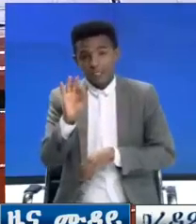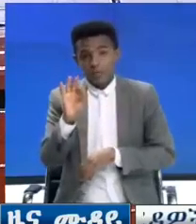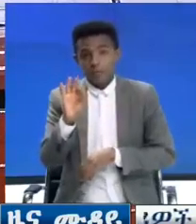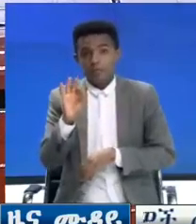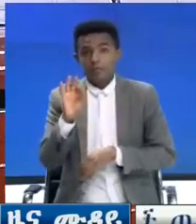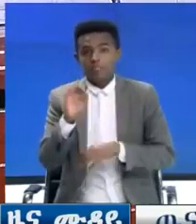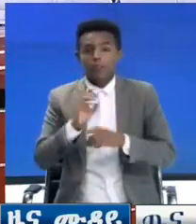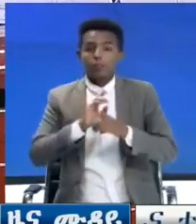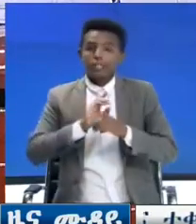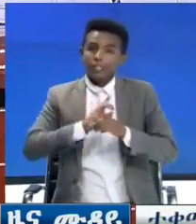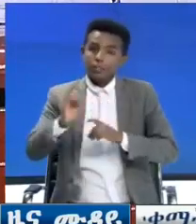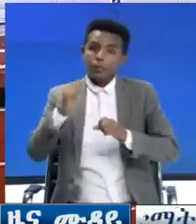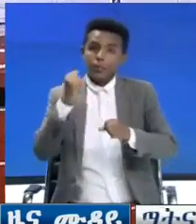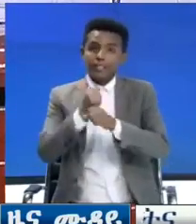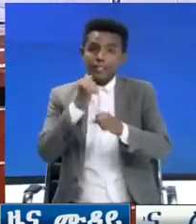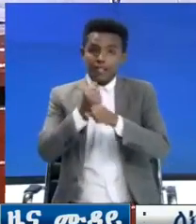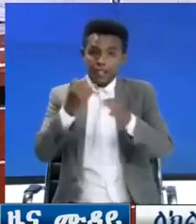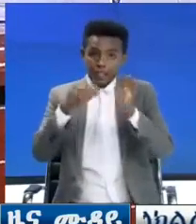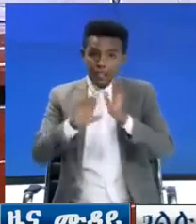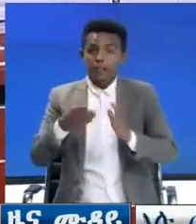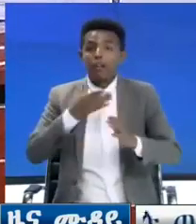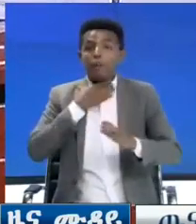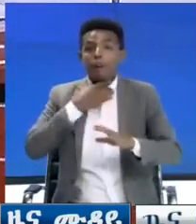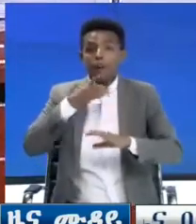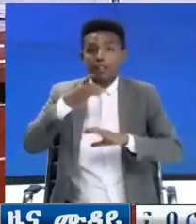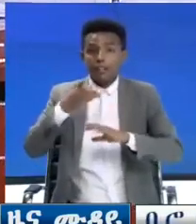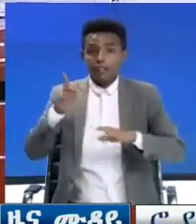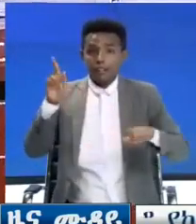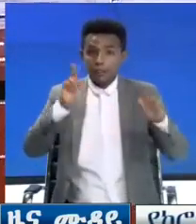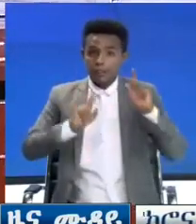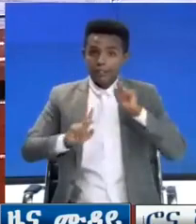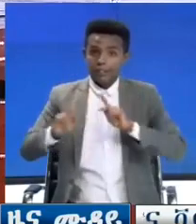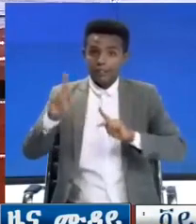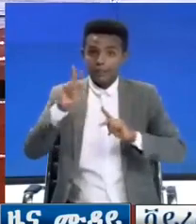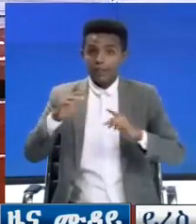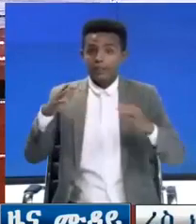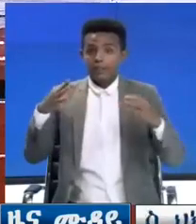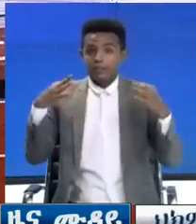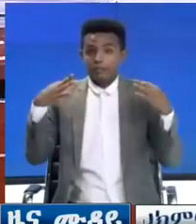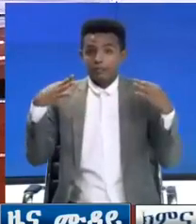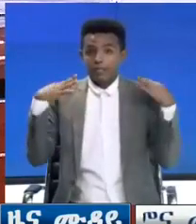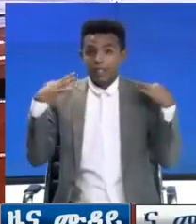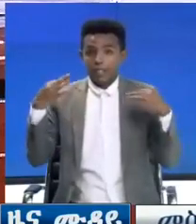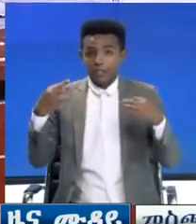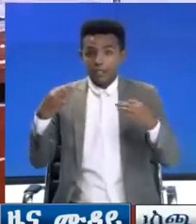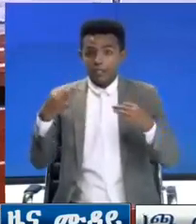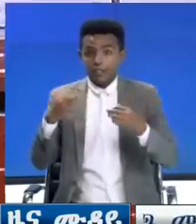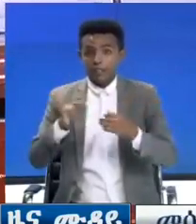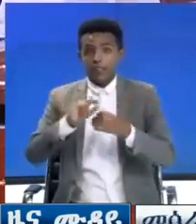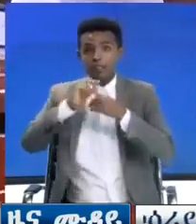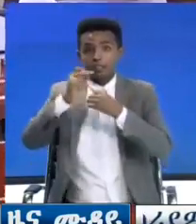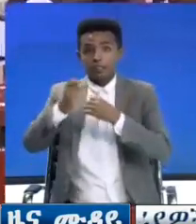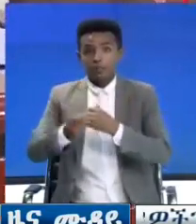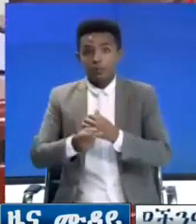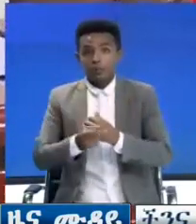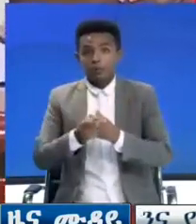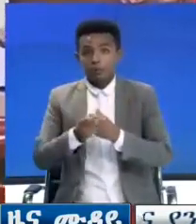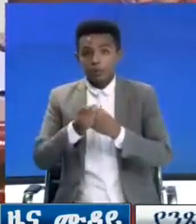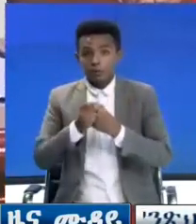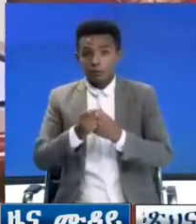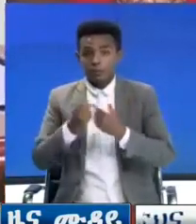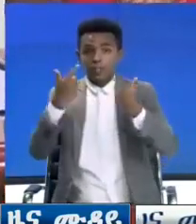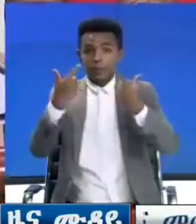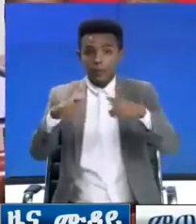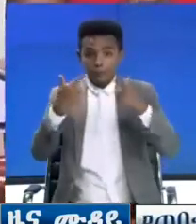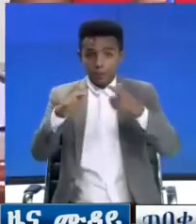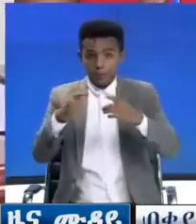ቀጥታ ይገባው የአማራ ህብረተሰብ ጤና ኢንስቲትዩት የዋናው ላቦራቶሪ ሲባህር ዳር